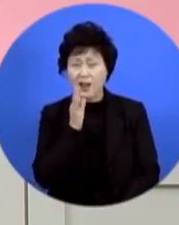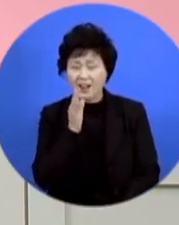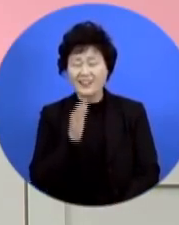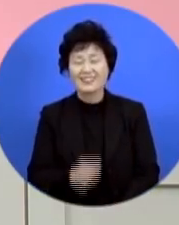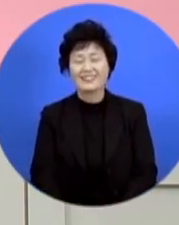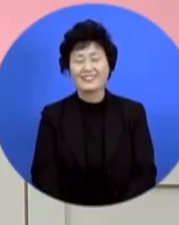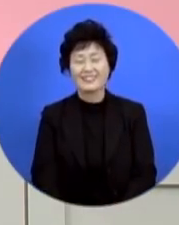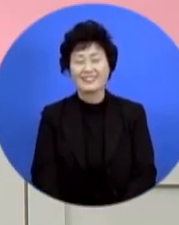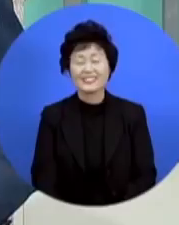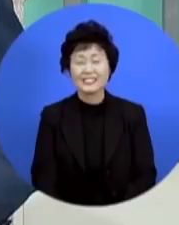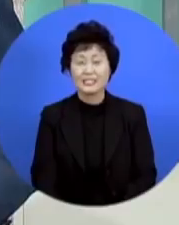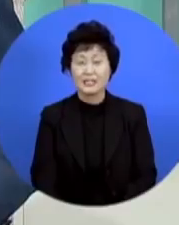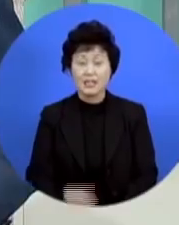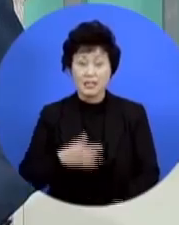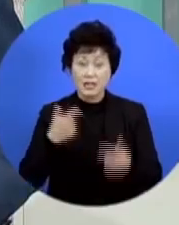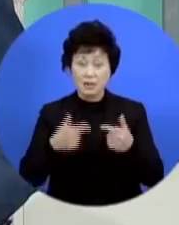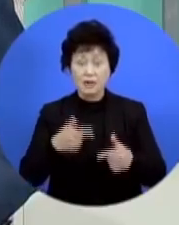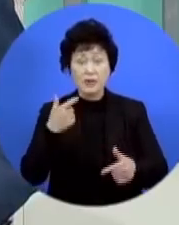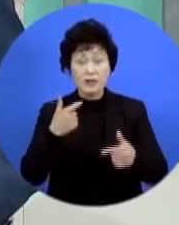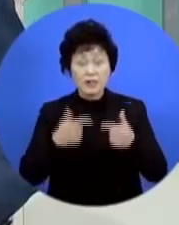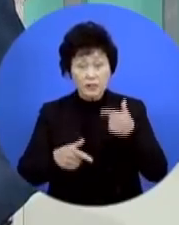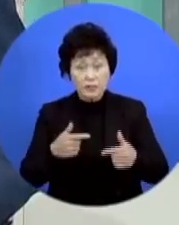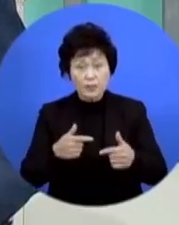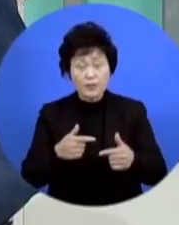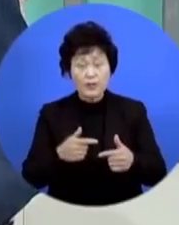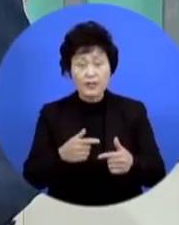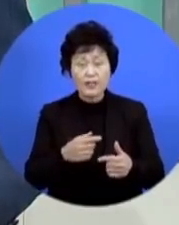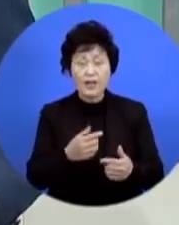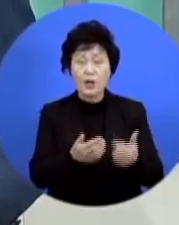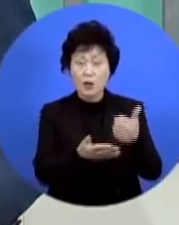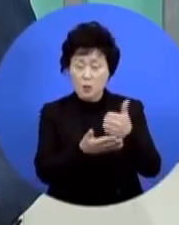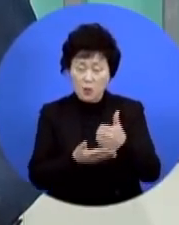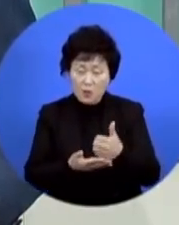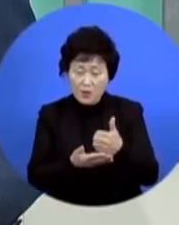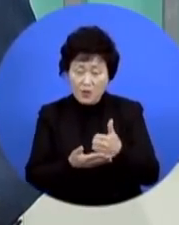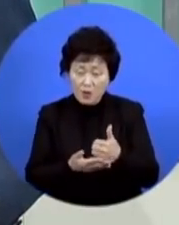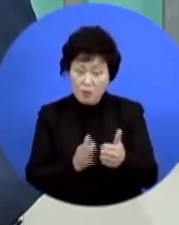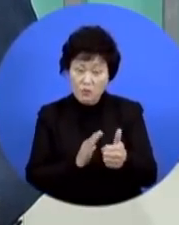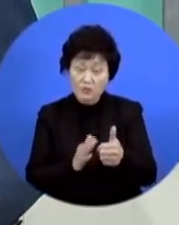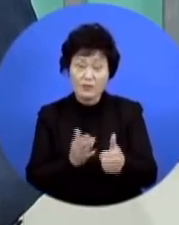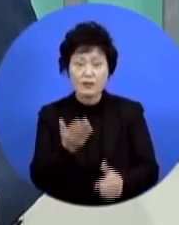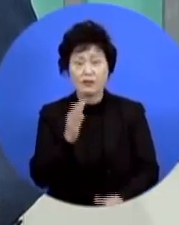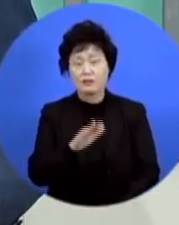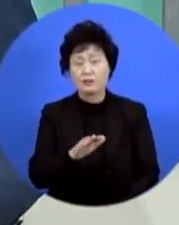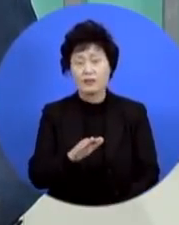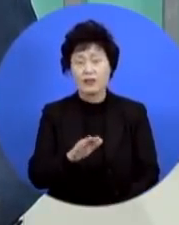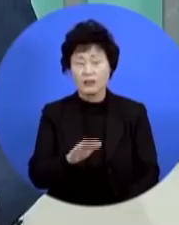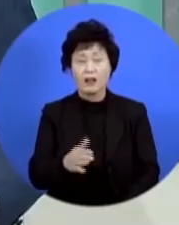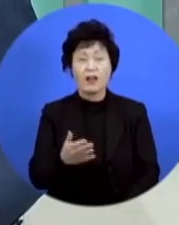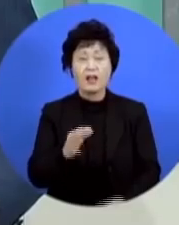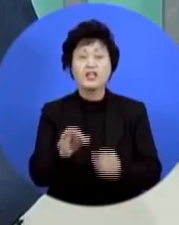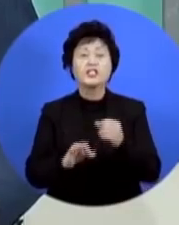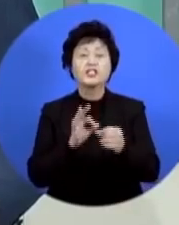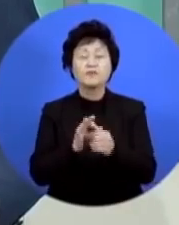저희가 네. 내가 매일 기쁘게 출연을 요청을 했더니 네. 아이, 나 출연했었는데 그래서 10년